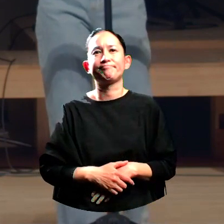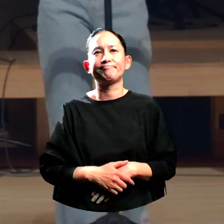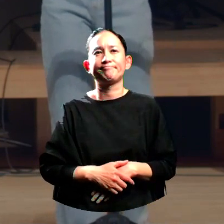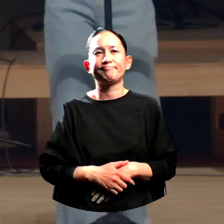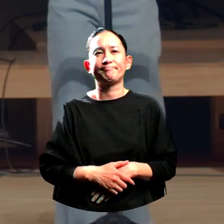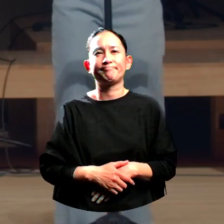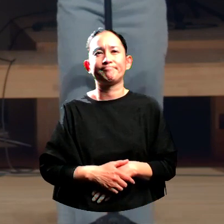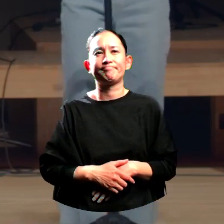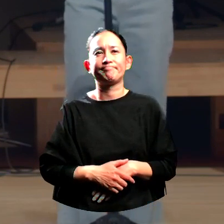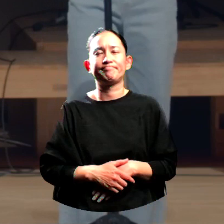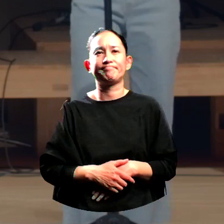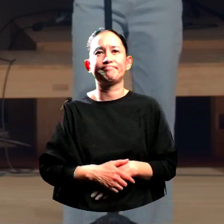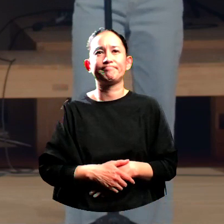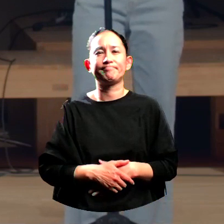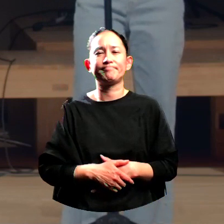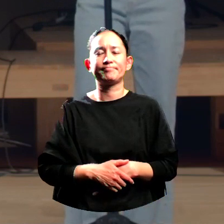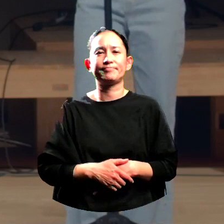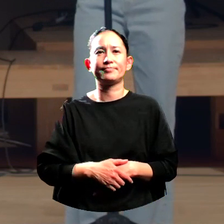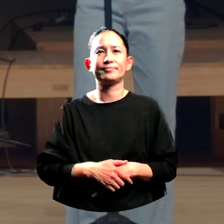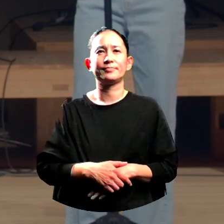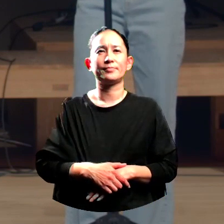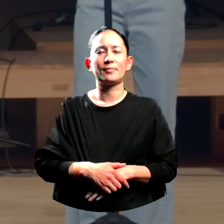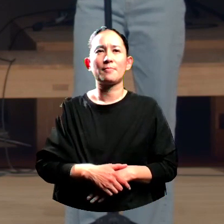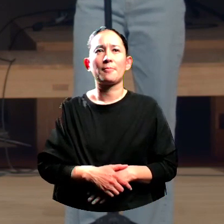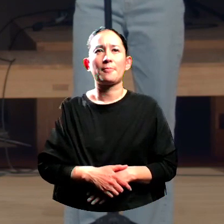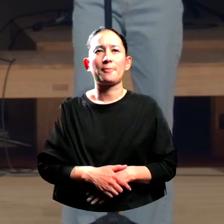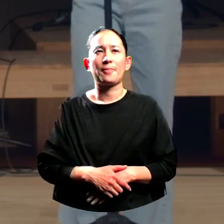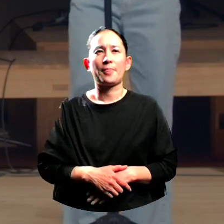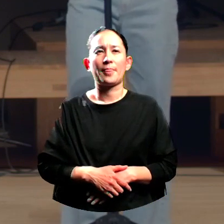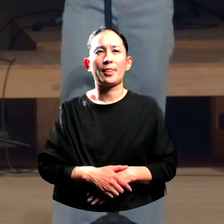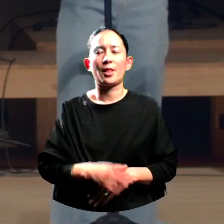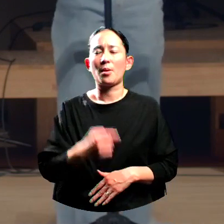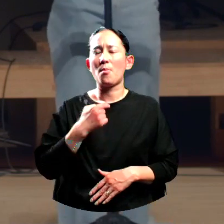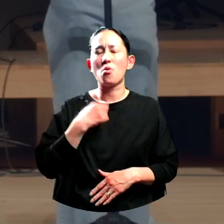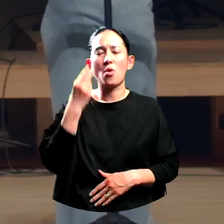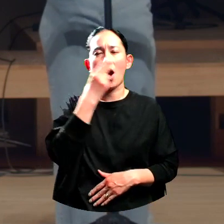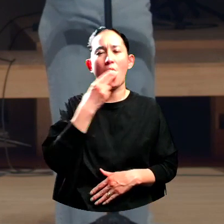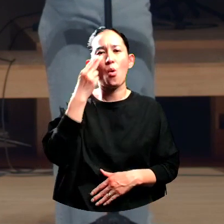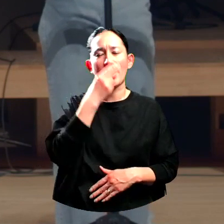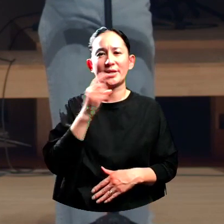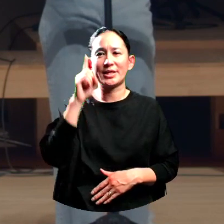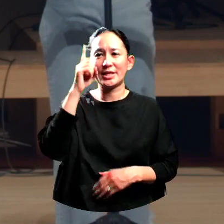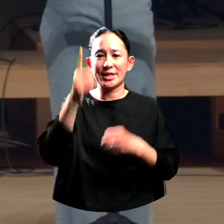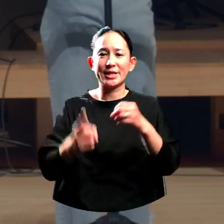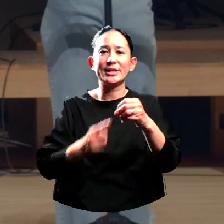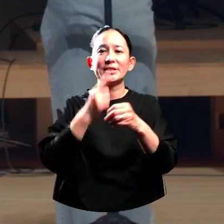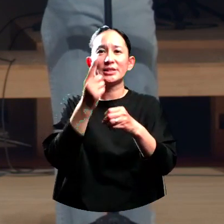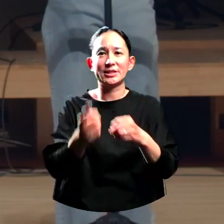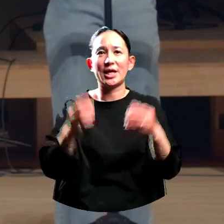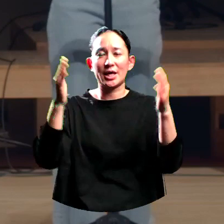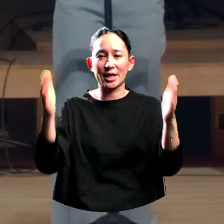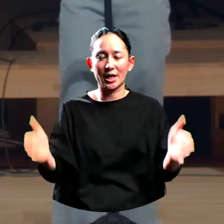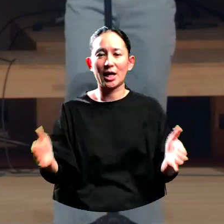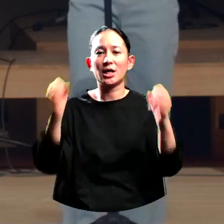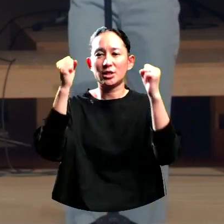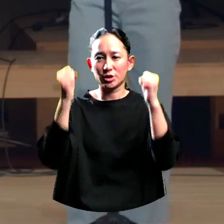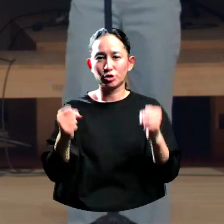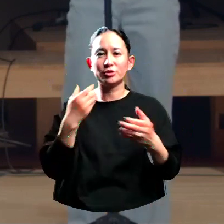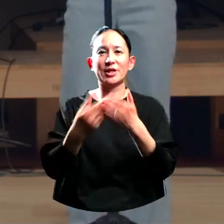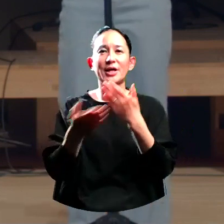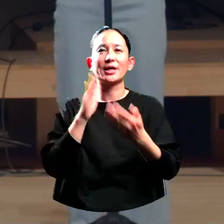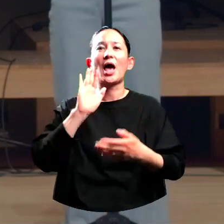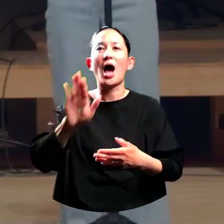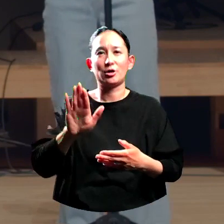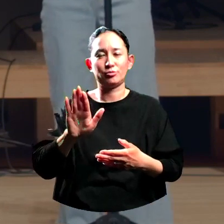it's one of the most brutal execution tools. 僕はハワイに1年住んだことがあるんですけど、 I was living in Hawaii for a